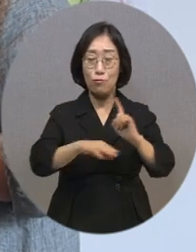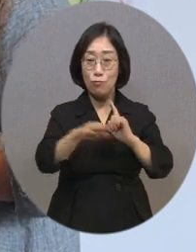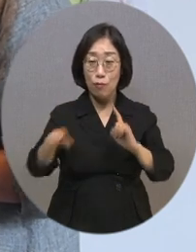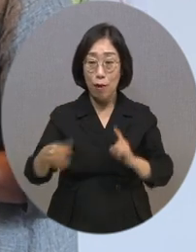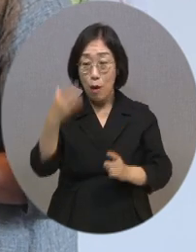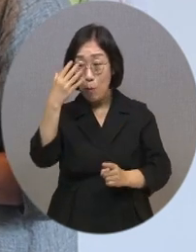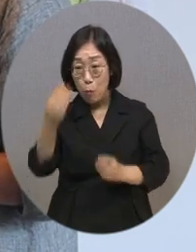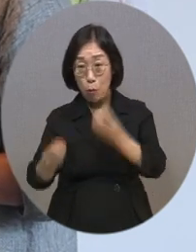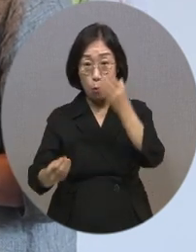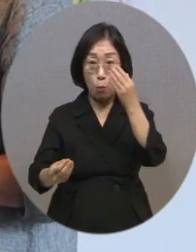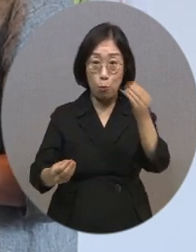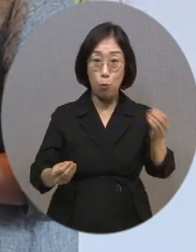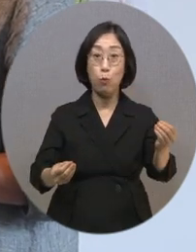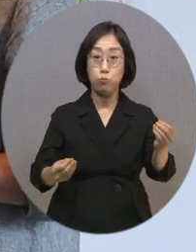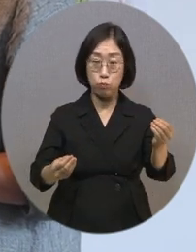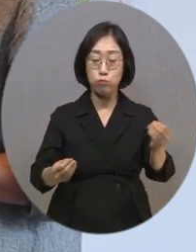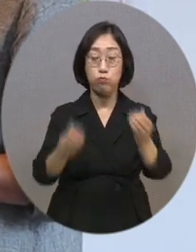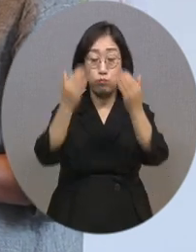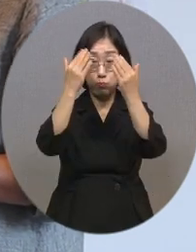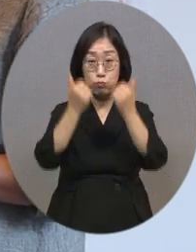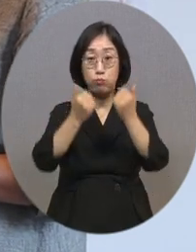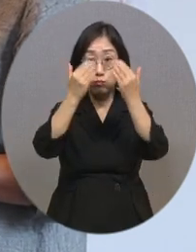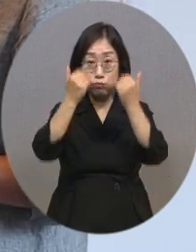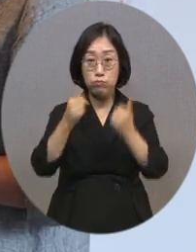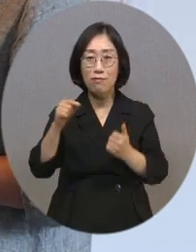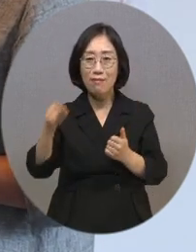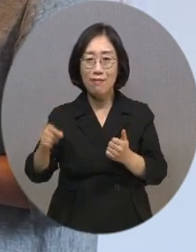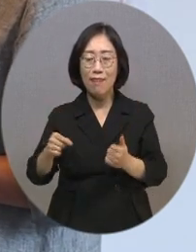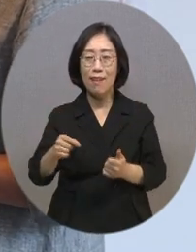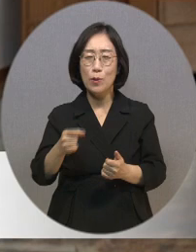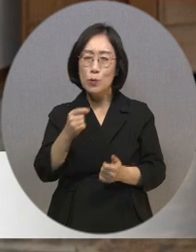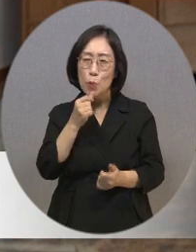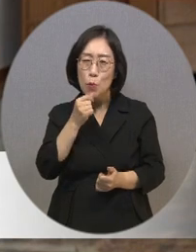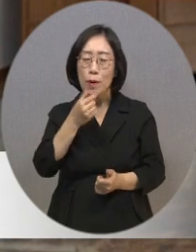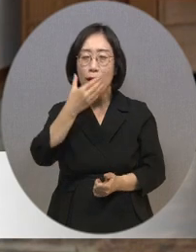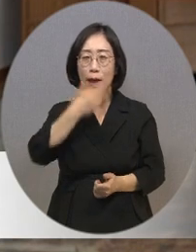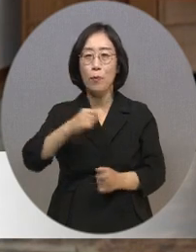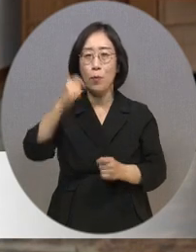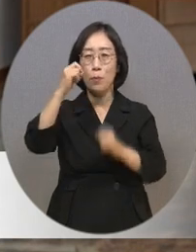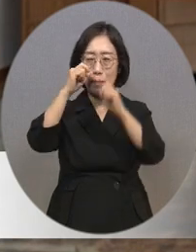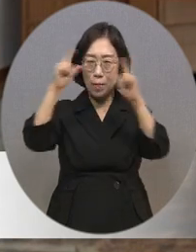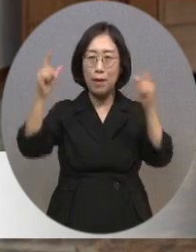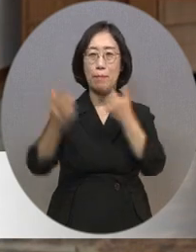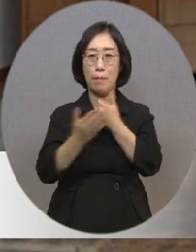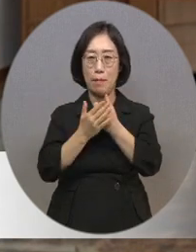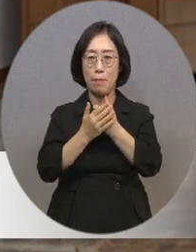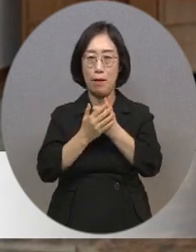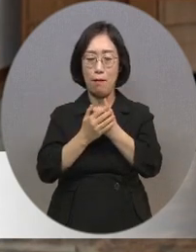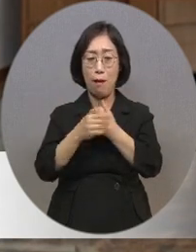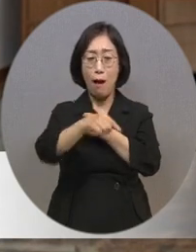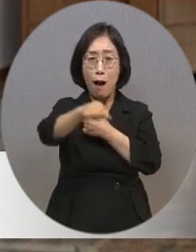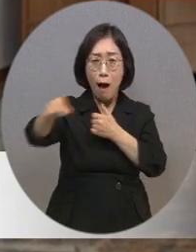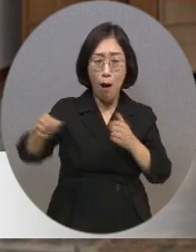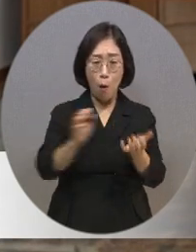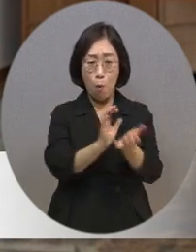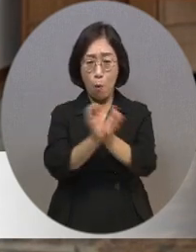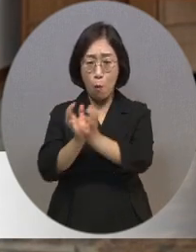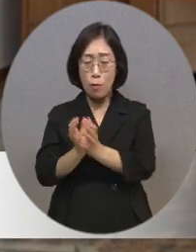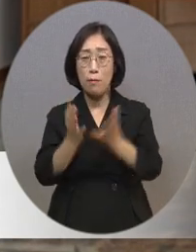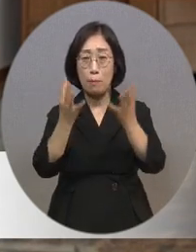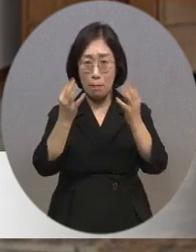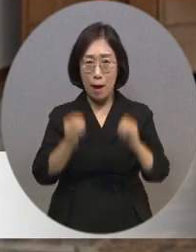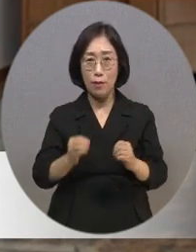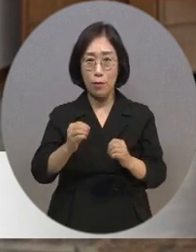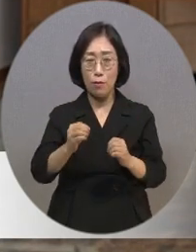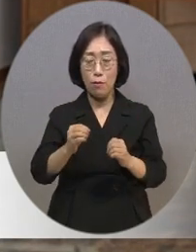우리가 쉽게 지나쳐온 작은 행복들을 일깨워줍니다. 순천만 정원에 꽃들이 너무 많고 그림을 그릴 수